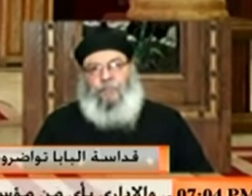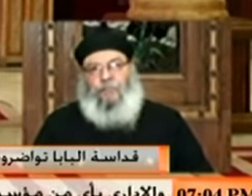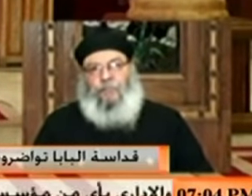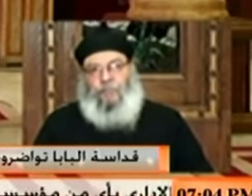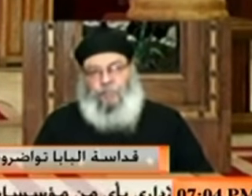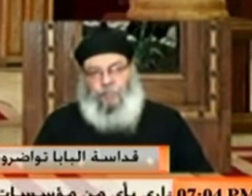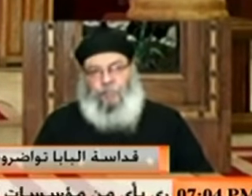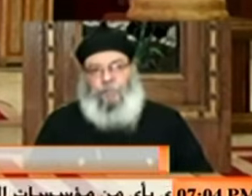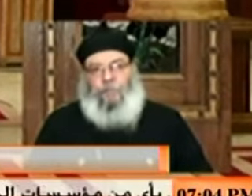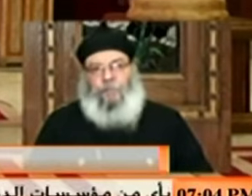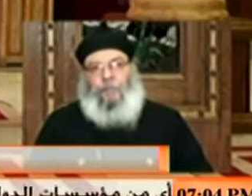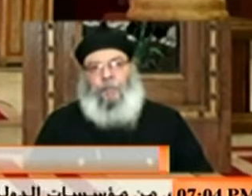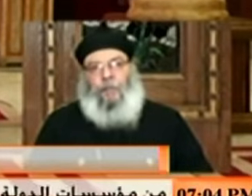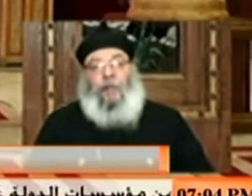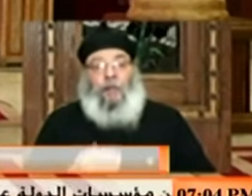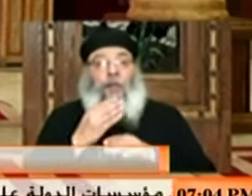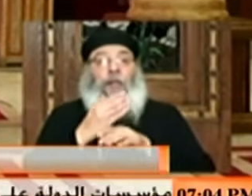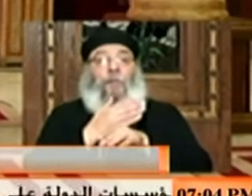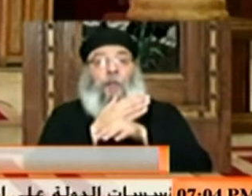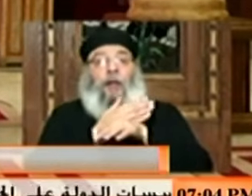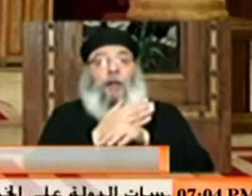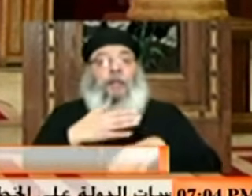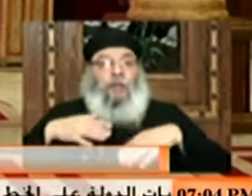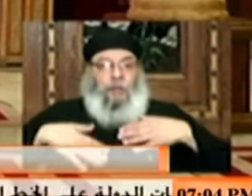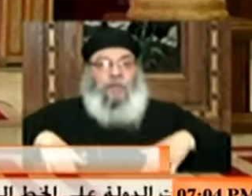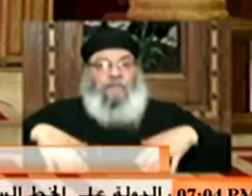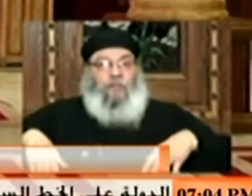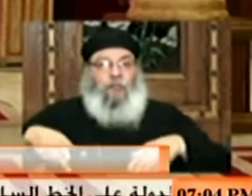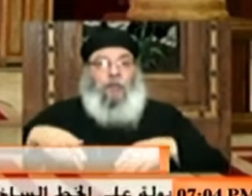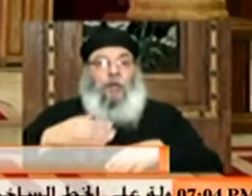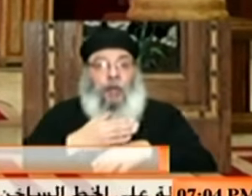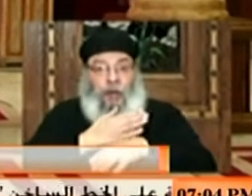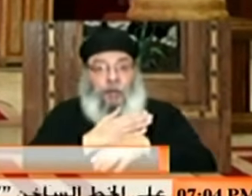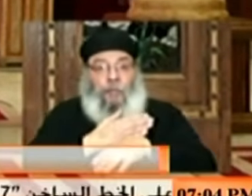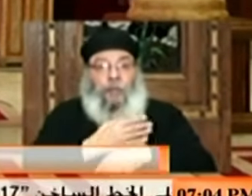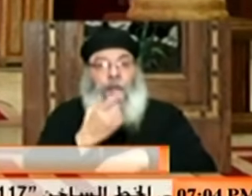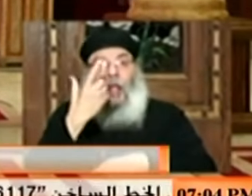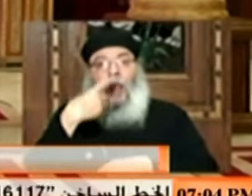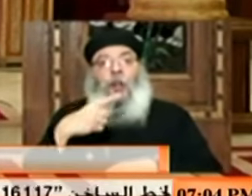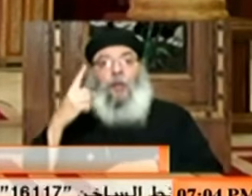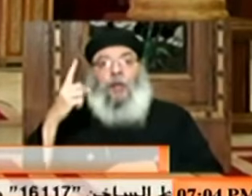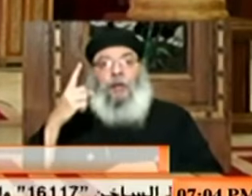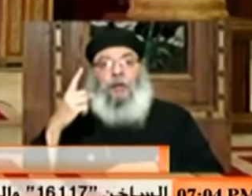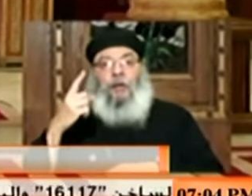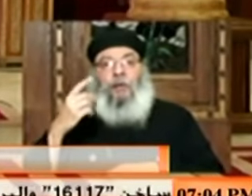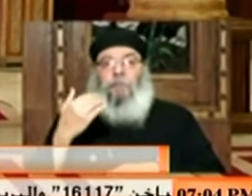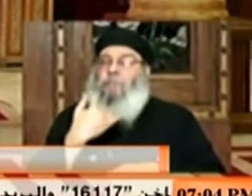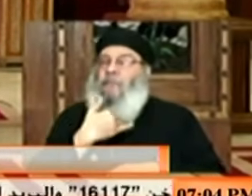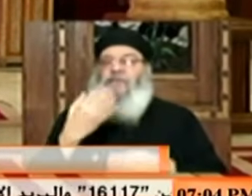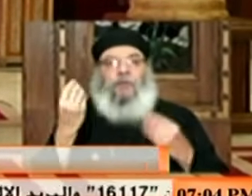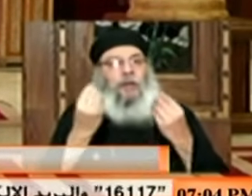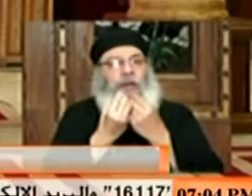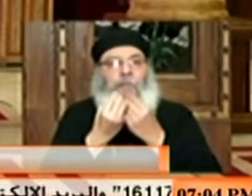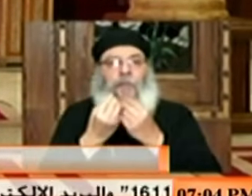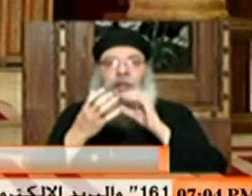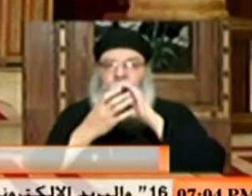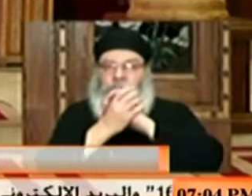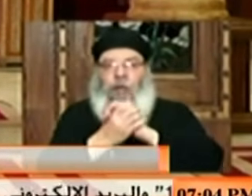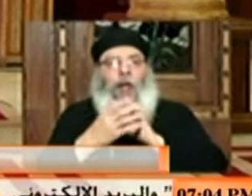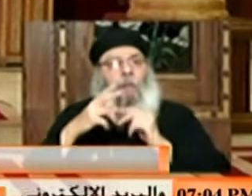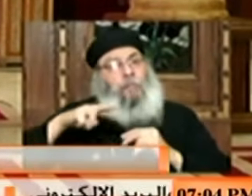المخلع بنوع المخلع او المفلوج او المشلول او الوحيد الذي لم يكن له